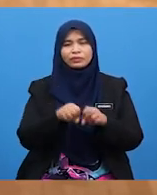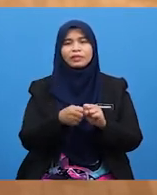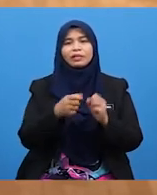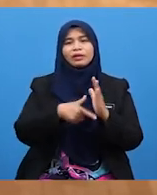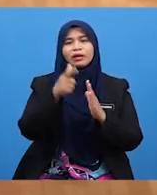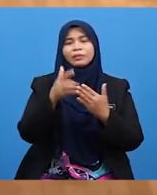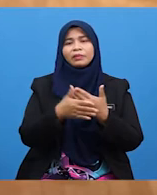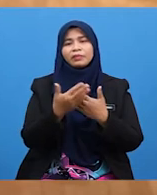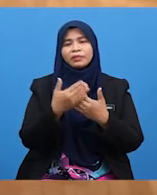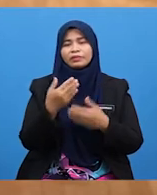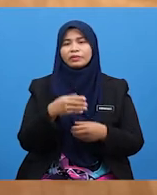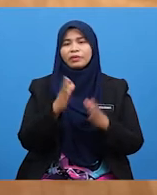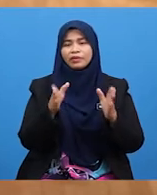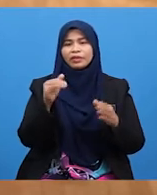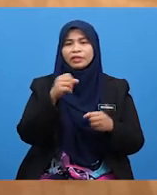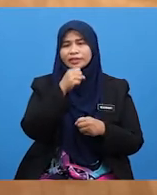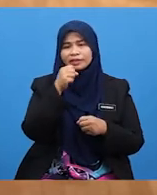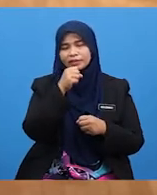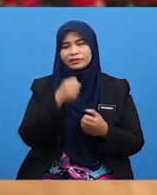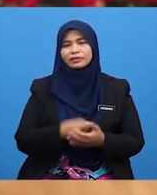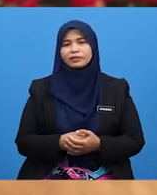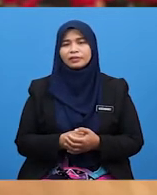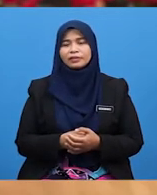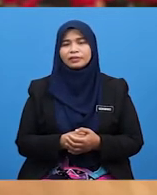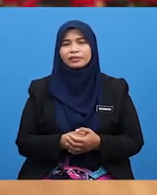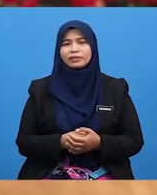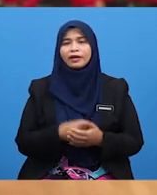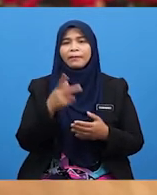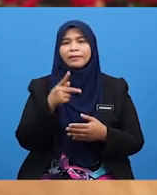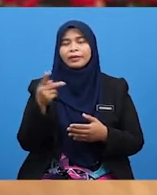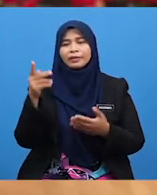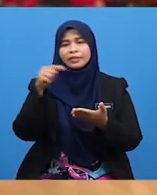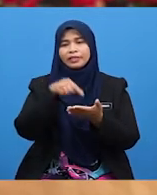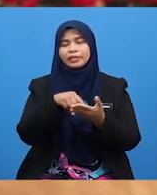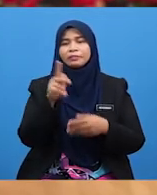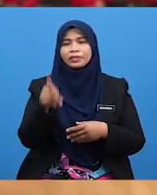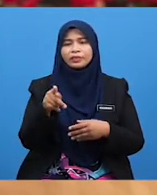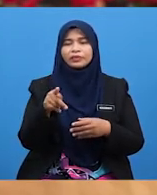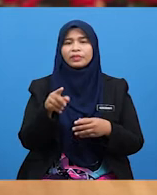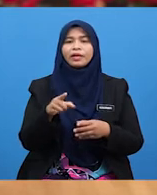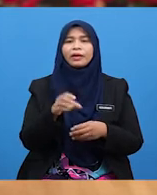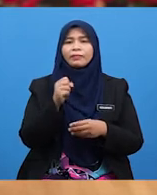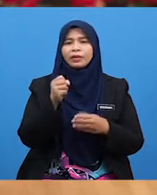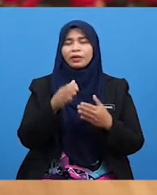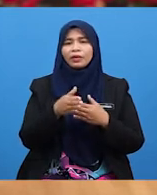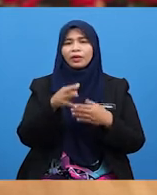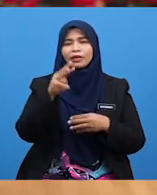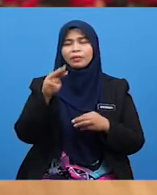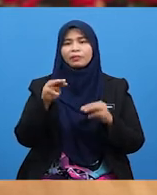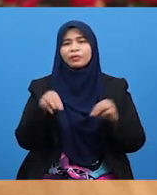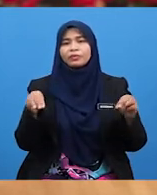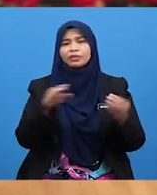untuk masuk ke dalam rangkap yang pertama tersebut. Perkara-perkara ini perlulah diambil perhatian oleh murid-murid semua